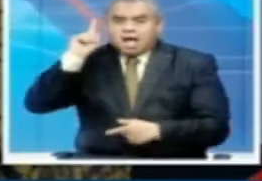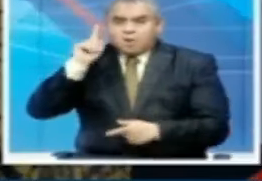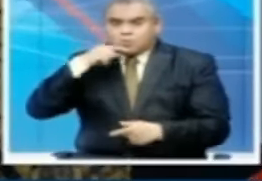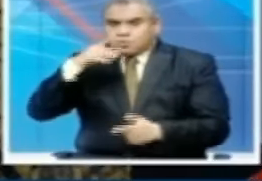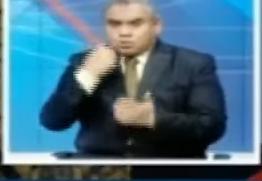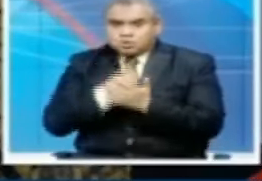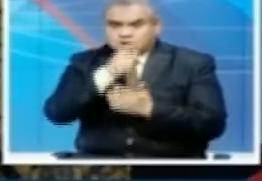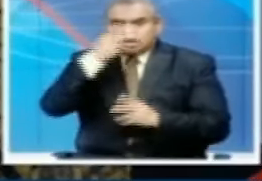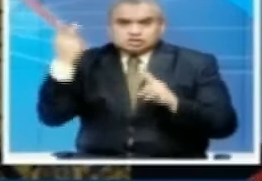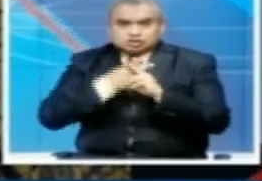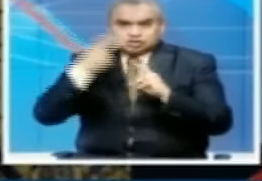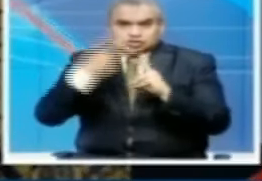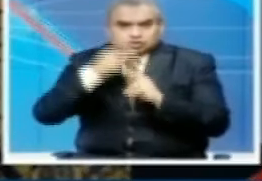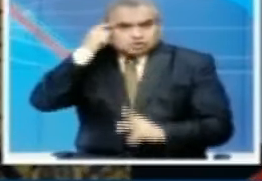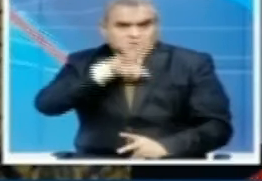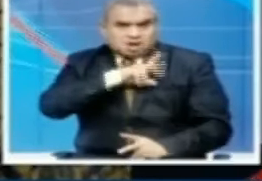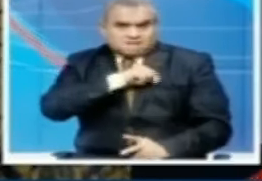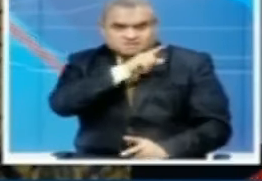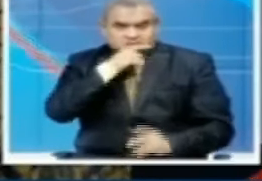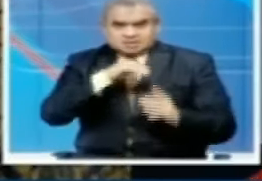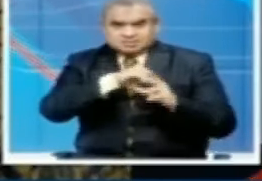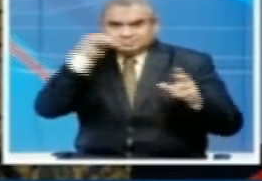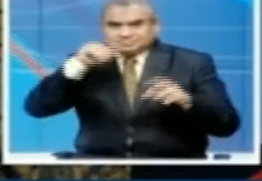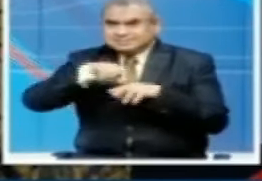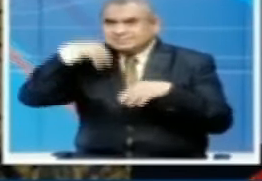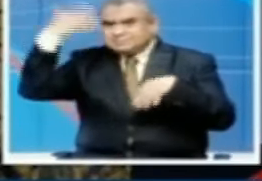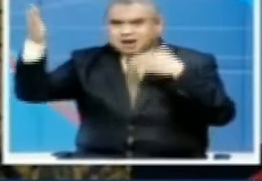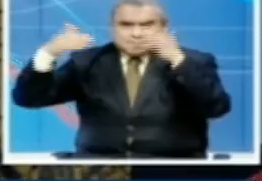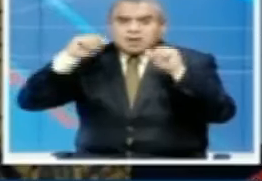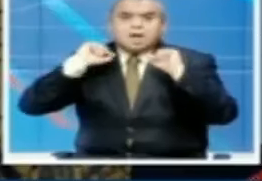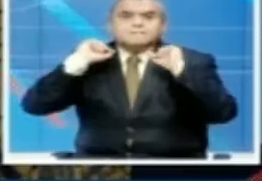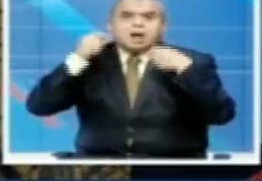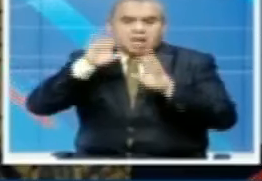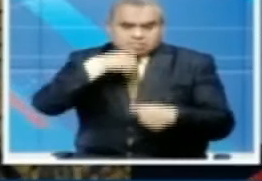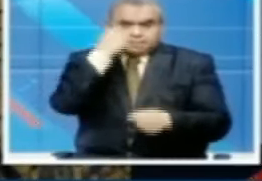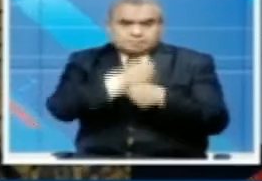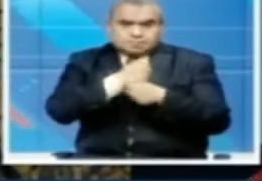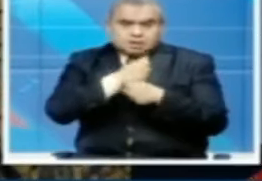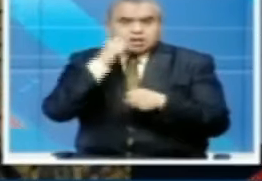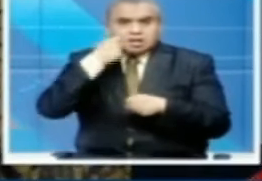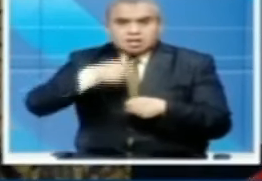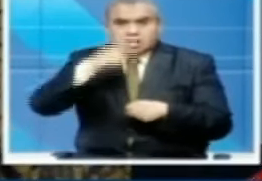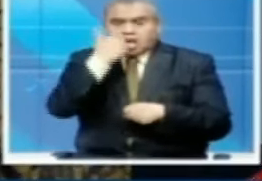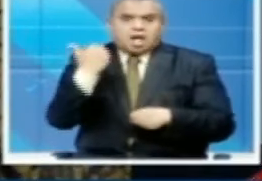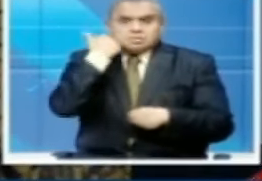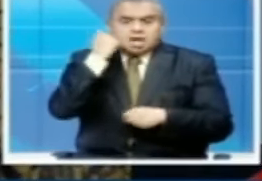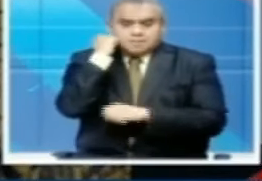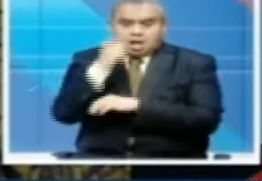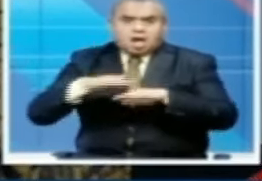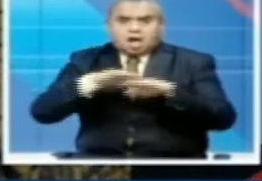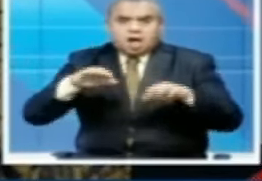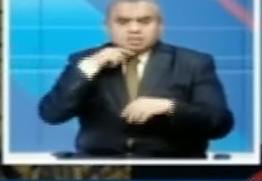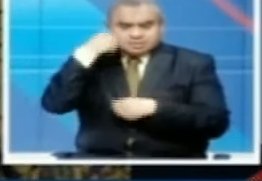نزوح الفلسطينيين قصرا لدول الجوار يصب في القضية. فبقاء الفلسطينيين في أراضيهم